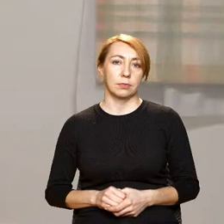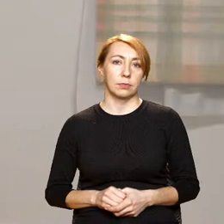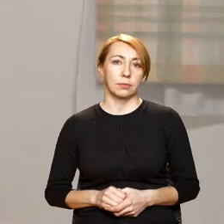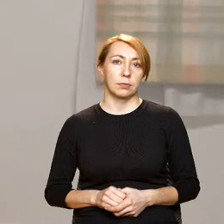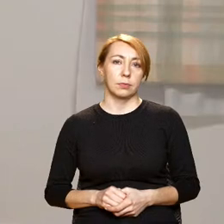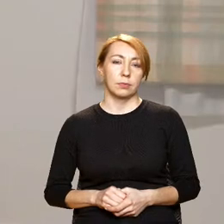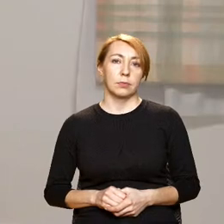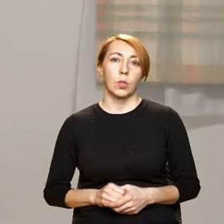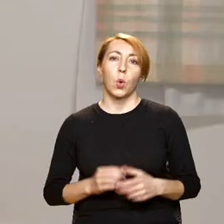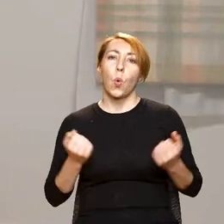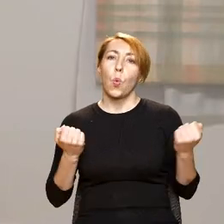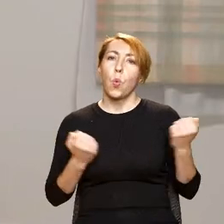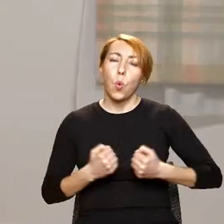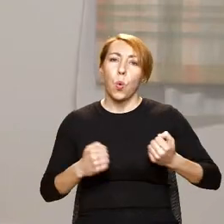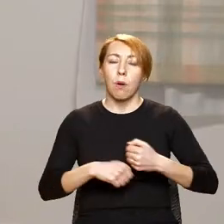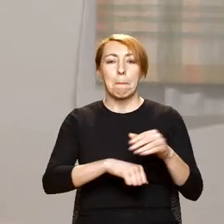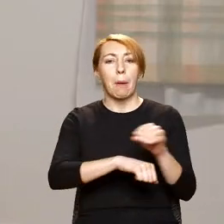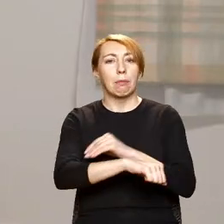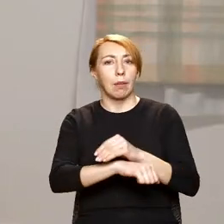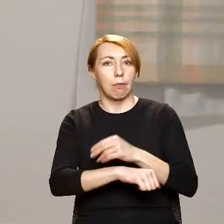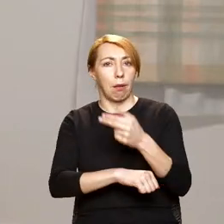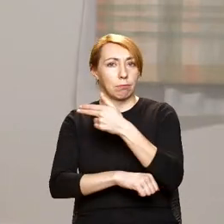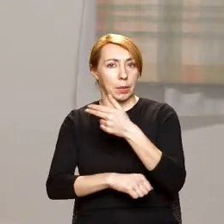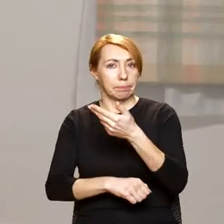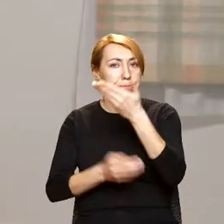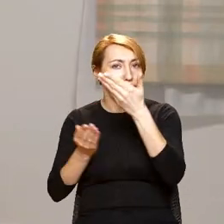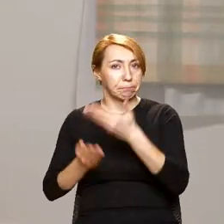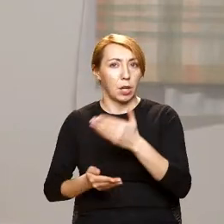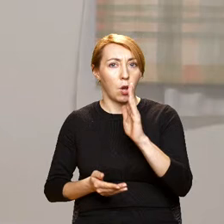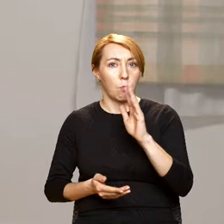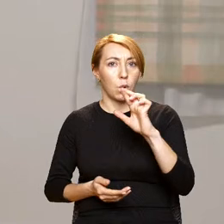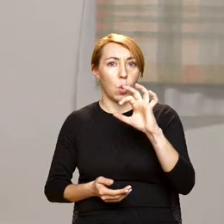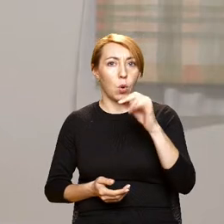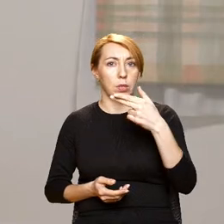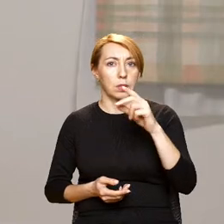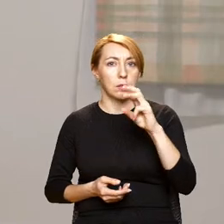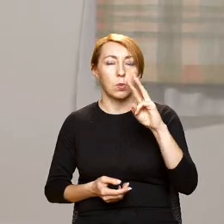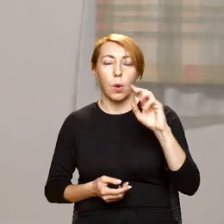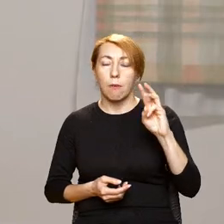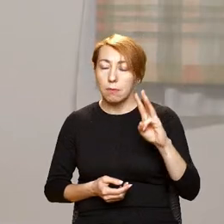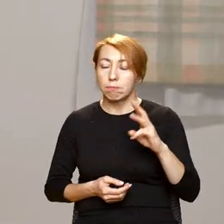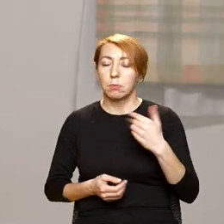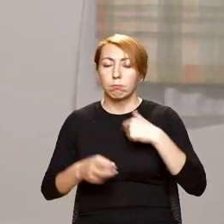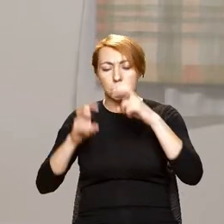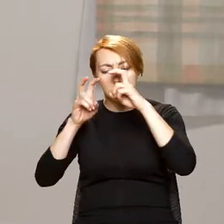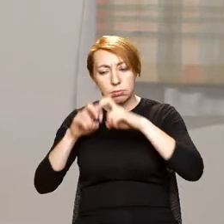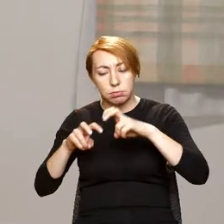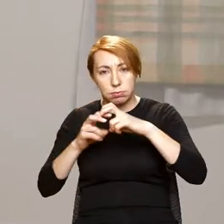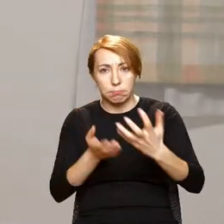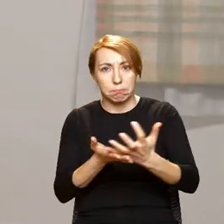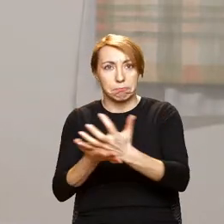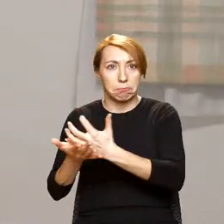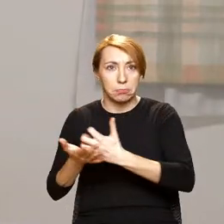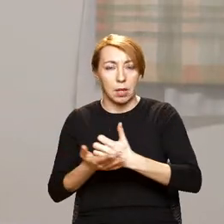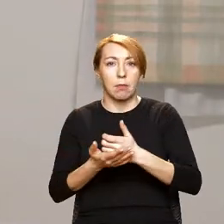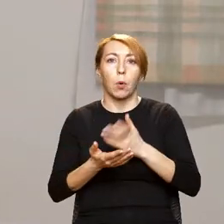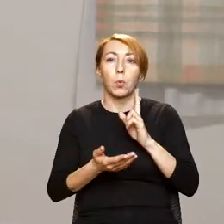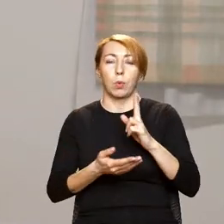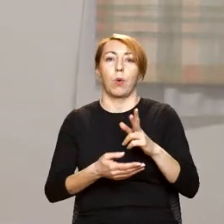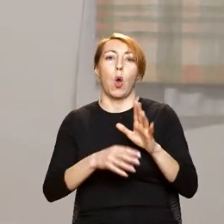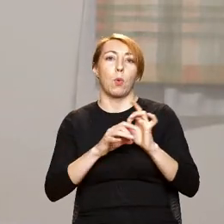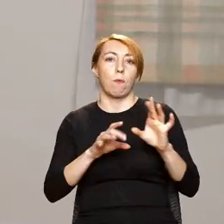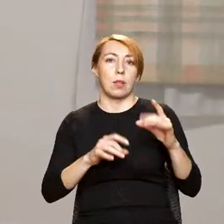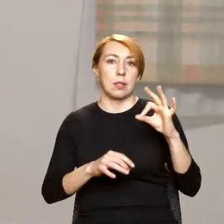Ogromny materiał na temat Bronisława został przebadany i zebrany przez profesora